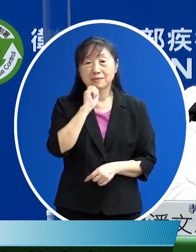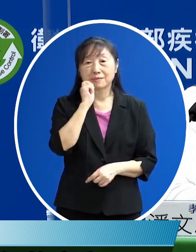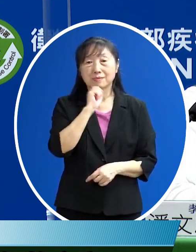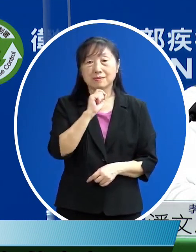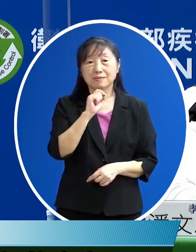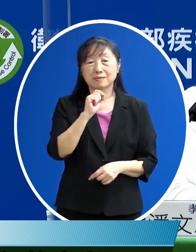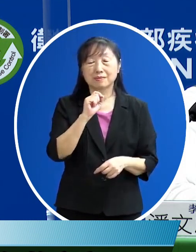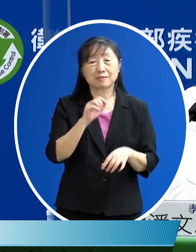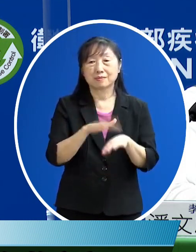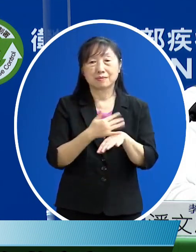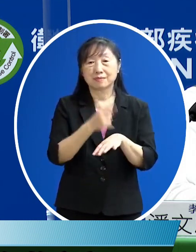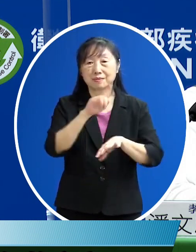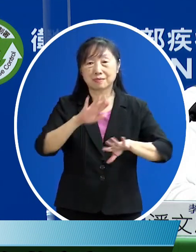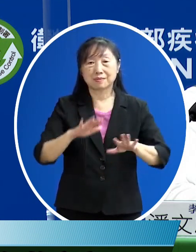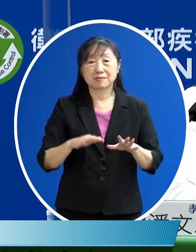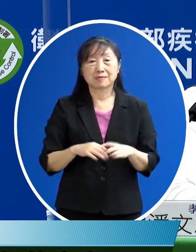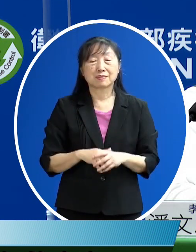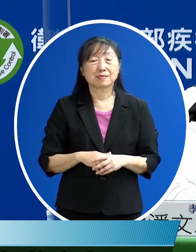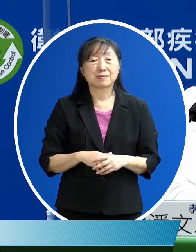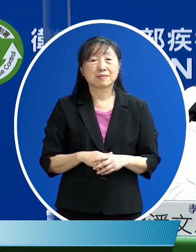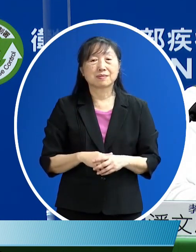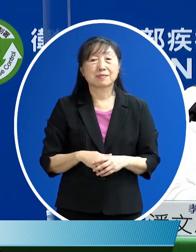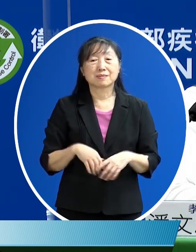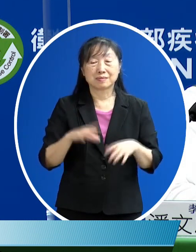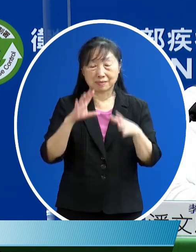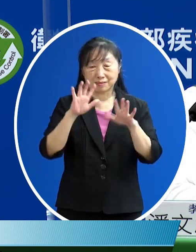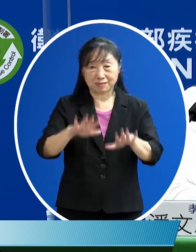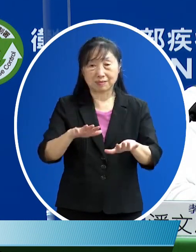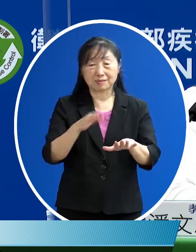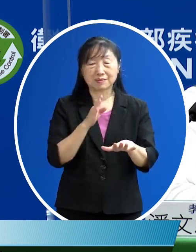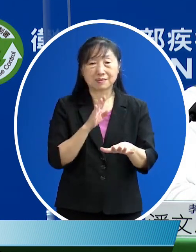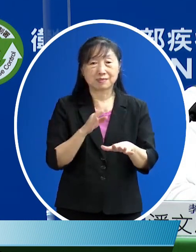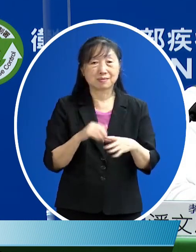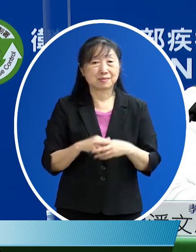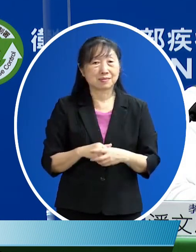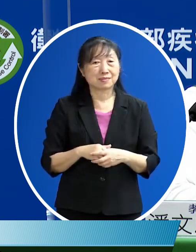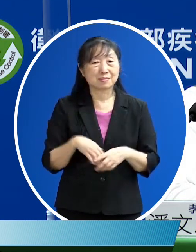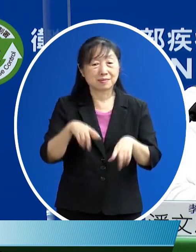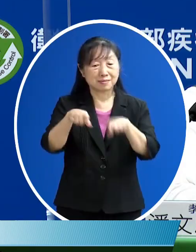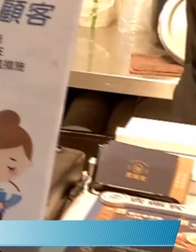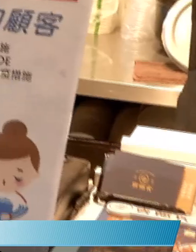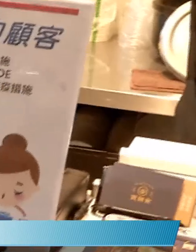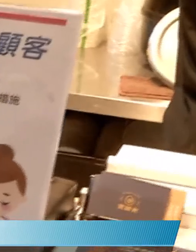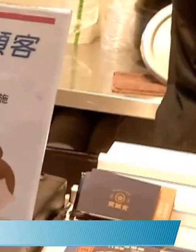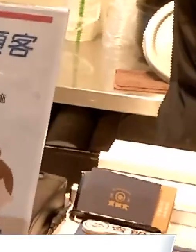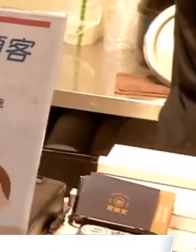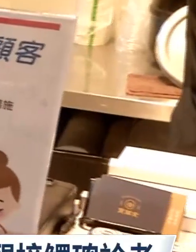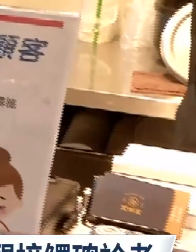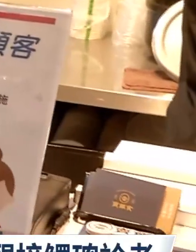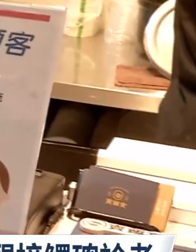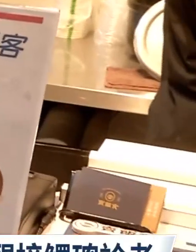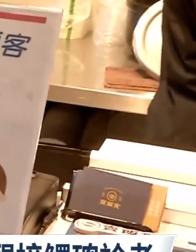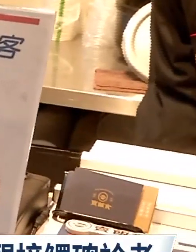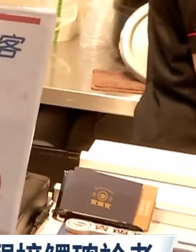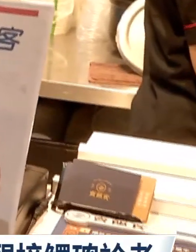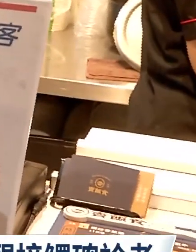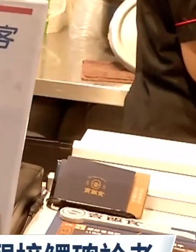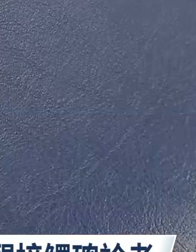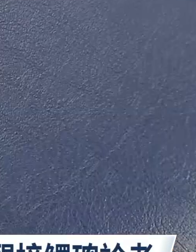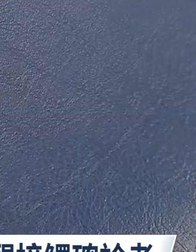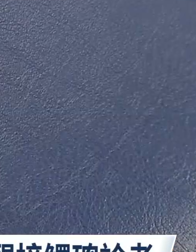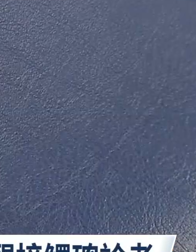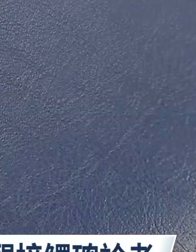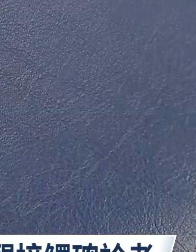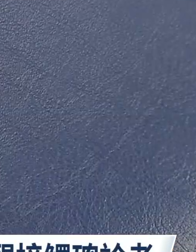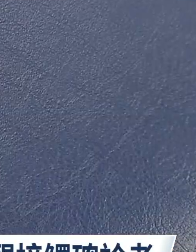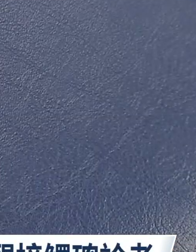会有一下子就知道他们的方案，他们当然都还在规划当中。 就在本土疫情持续延烧的同时，指